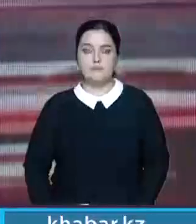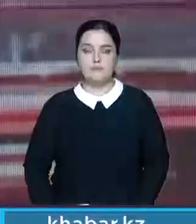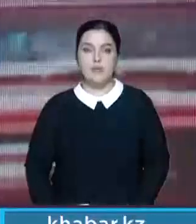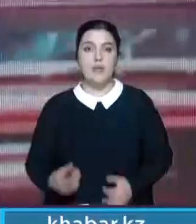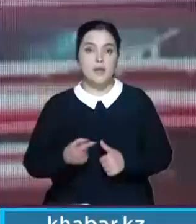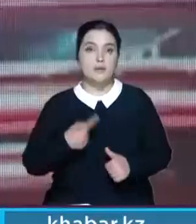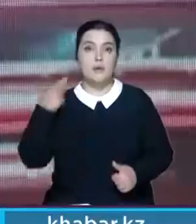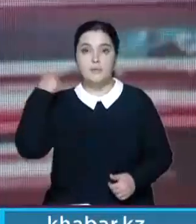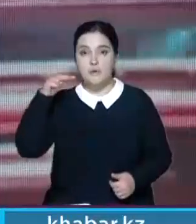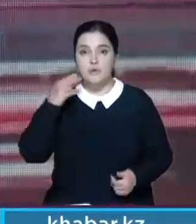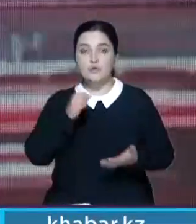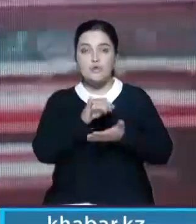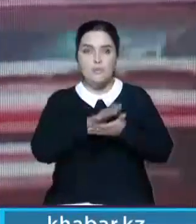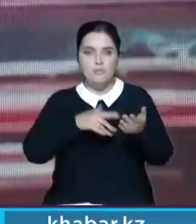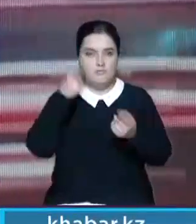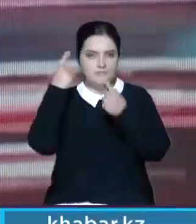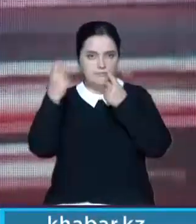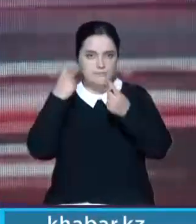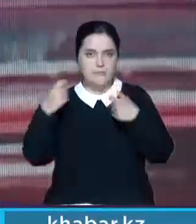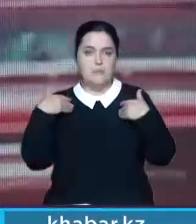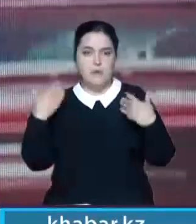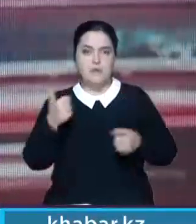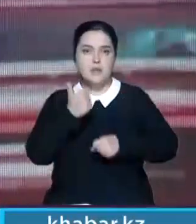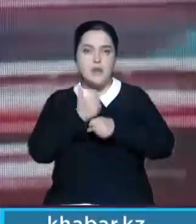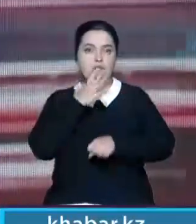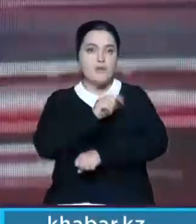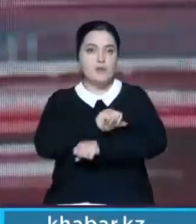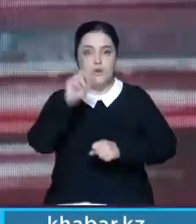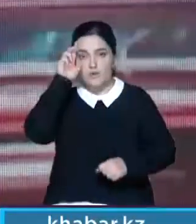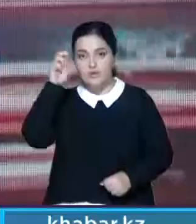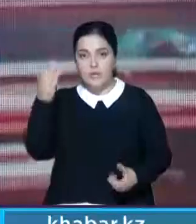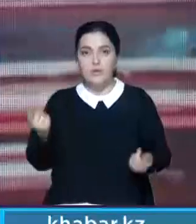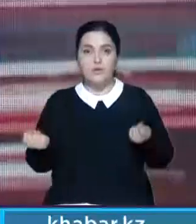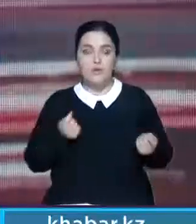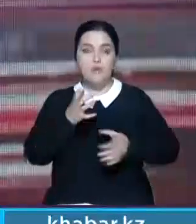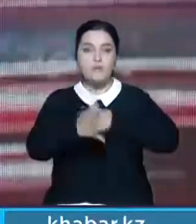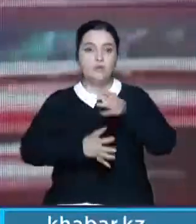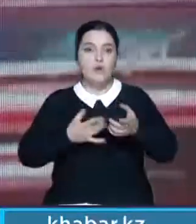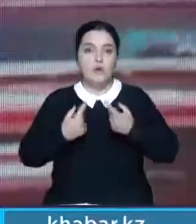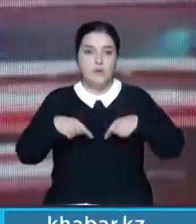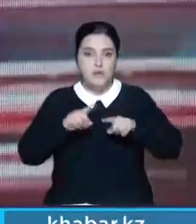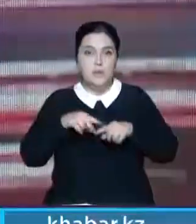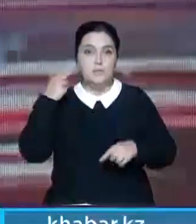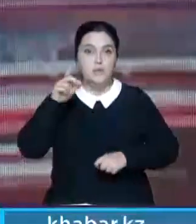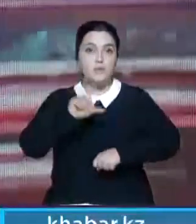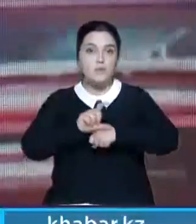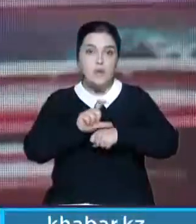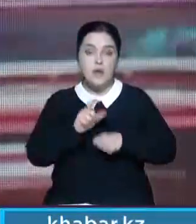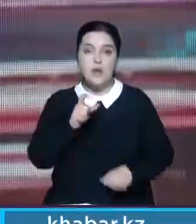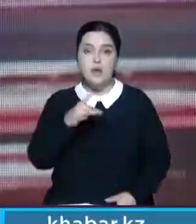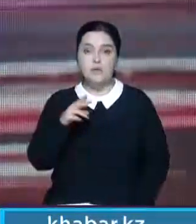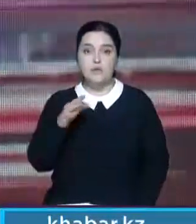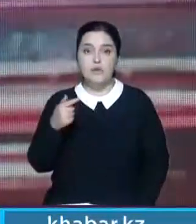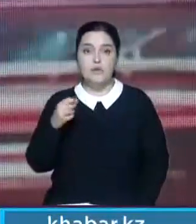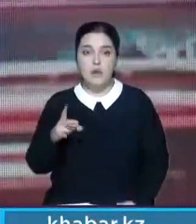Имя президента продолжают поступать поздравления от глав иностранных государств и руководителей международных организаций. Так, президент Турции Реджеп